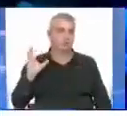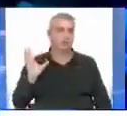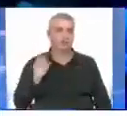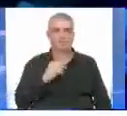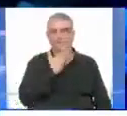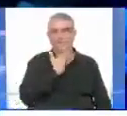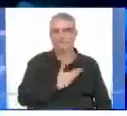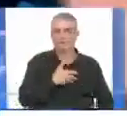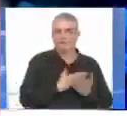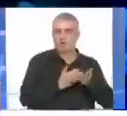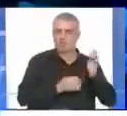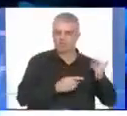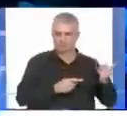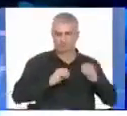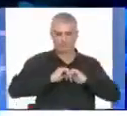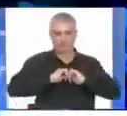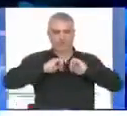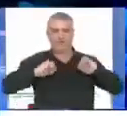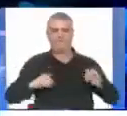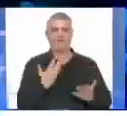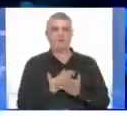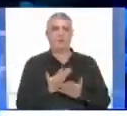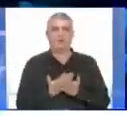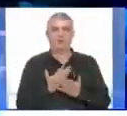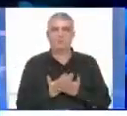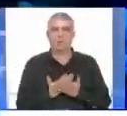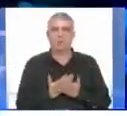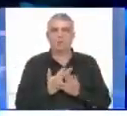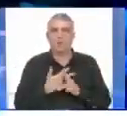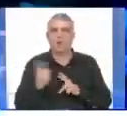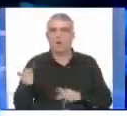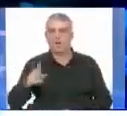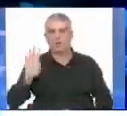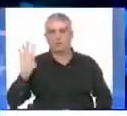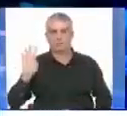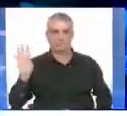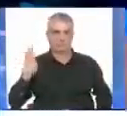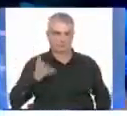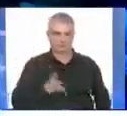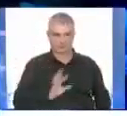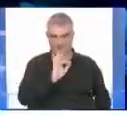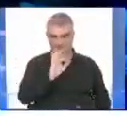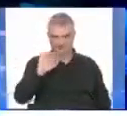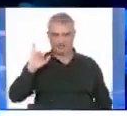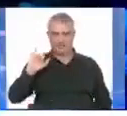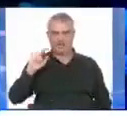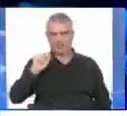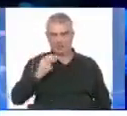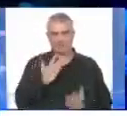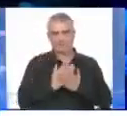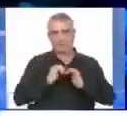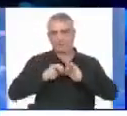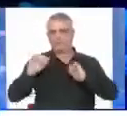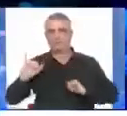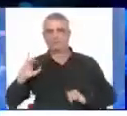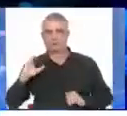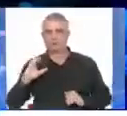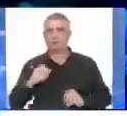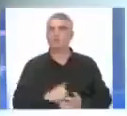ומנדלבליט, הפרידו את העדויות רק ליאיר נתניהו, ועדות נפרדת ליוסי כהן. אוקיי, בוא